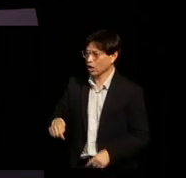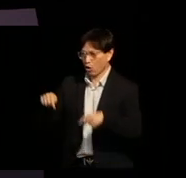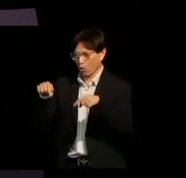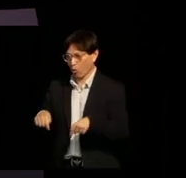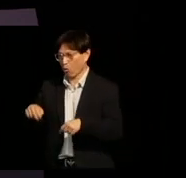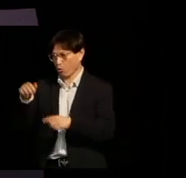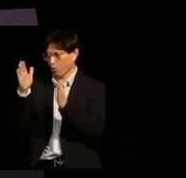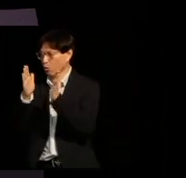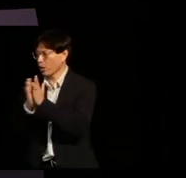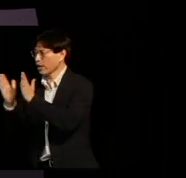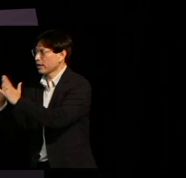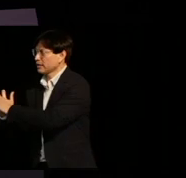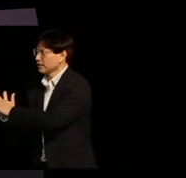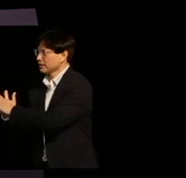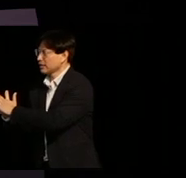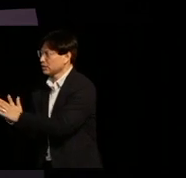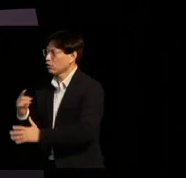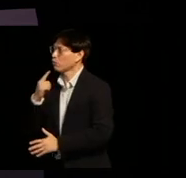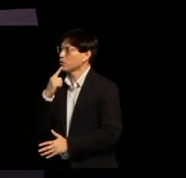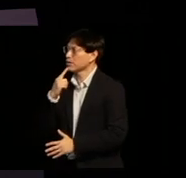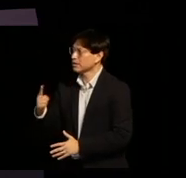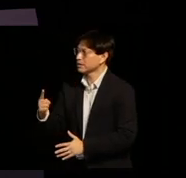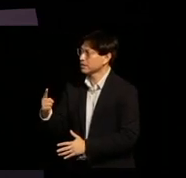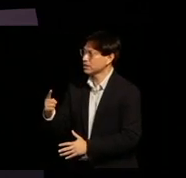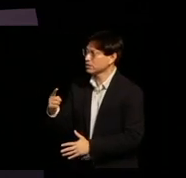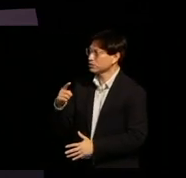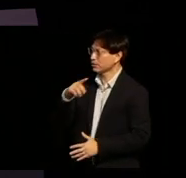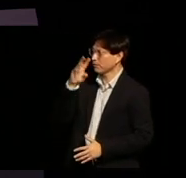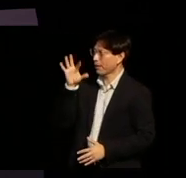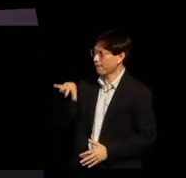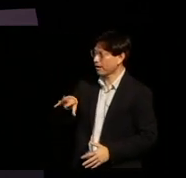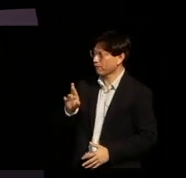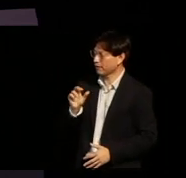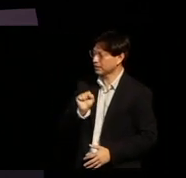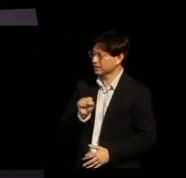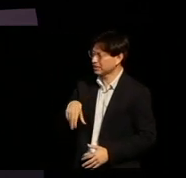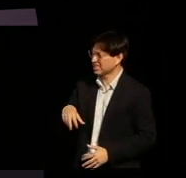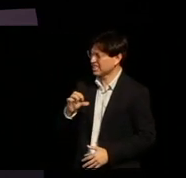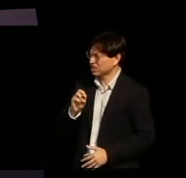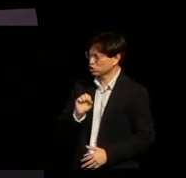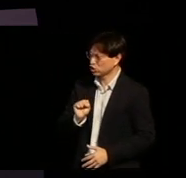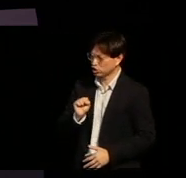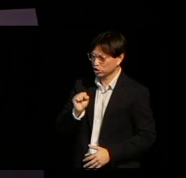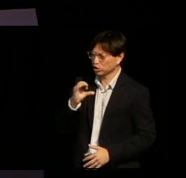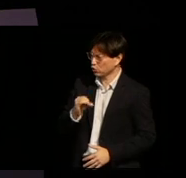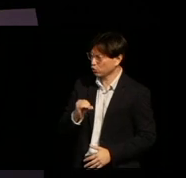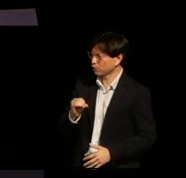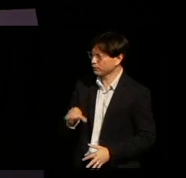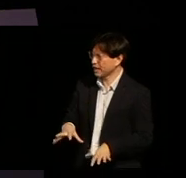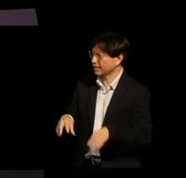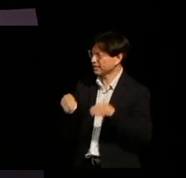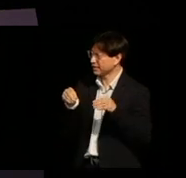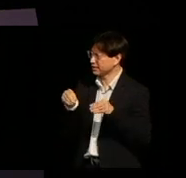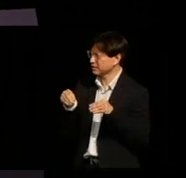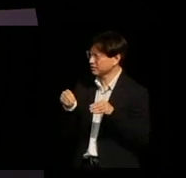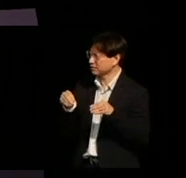oggi andare a cercare Come disse Papa Francesco forse all'inizio Don eccellenza allinizio forse